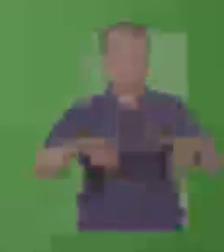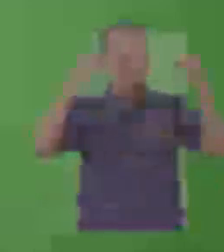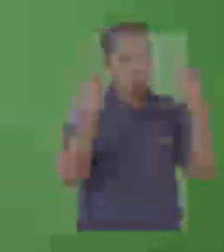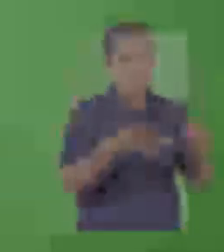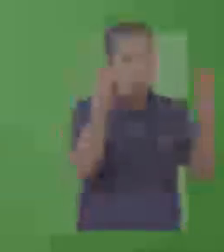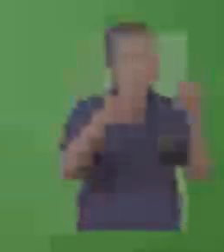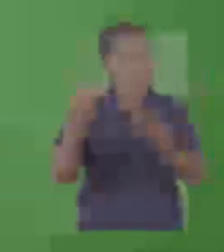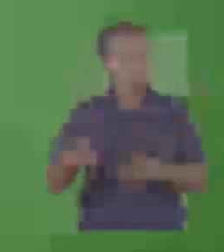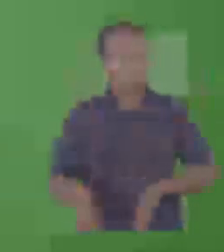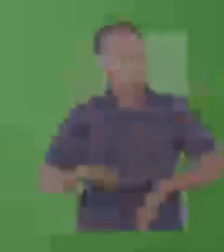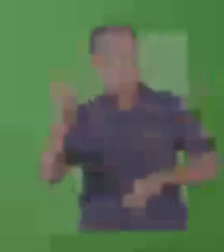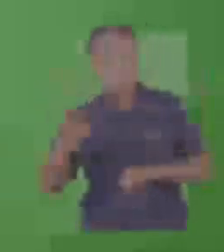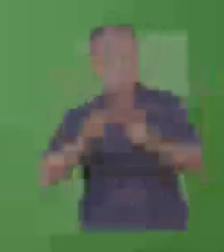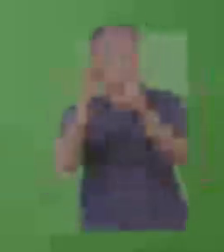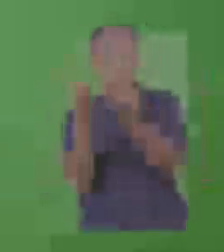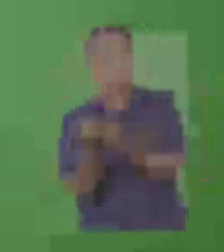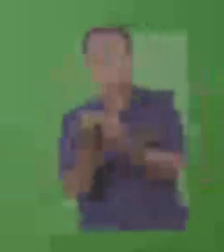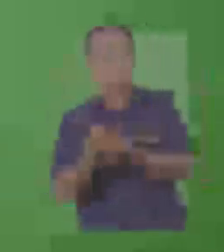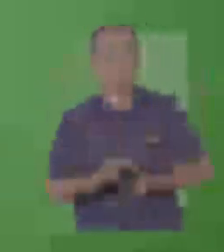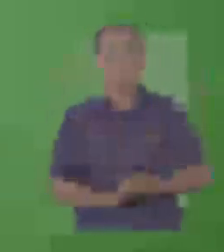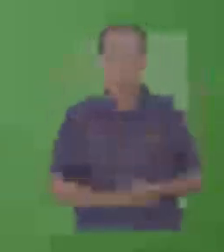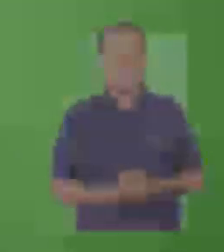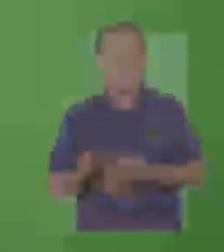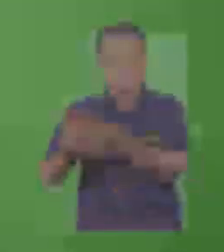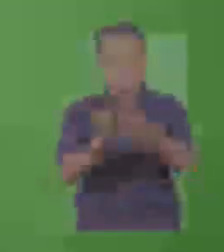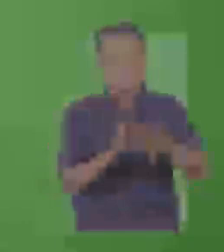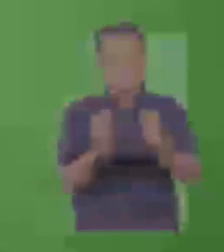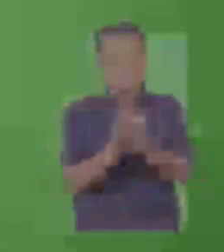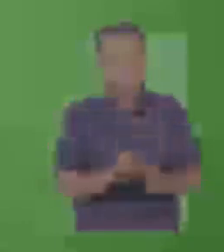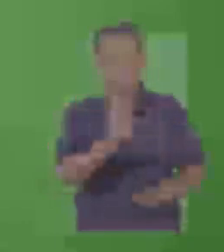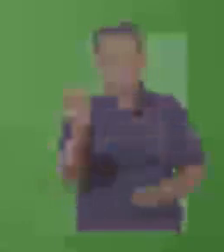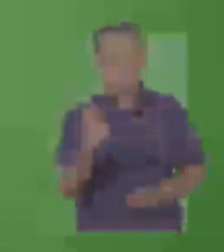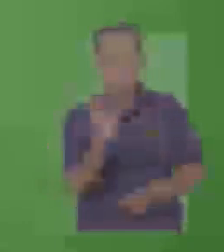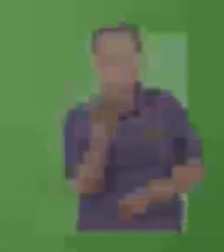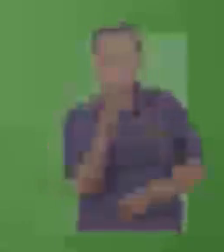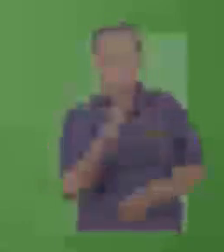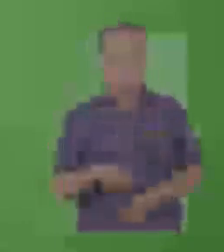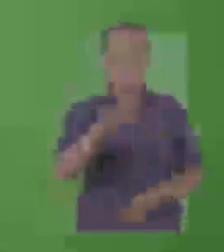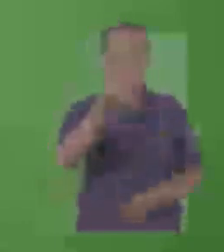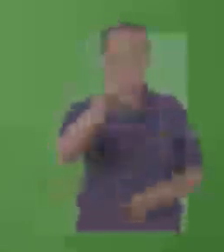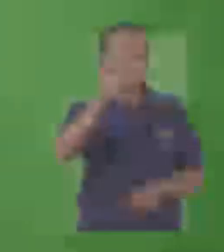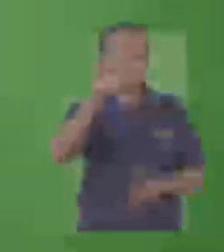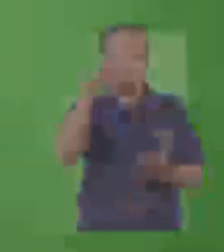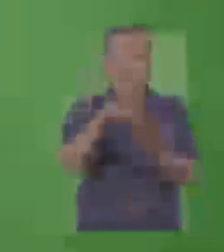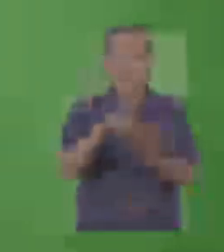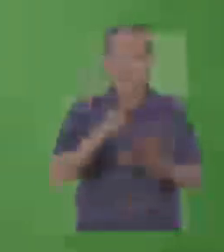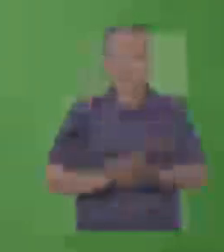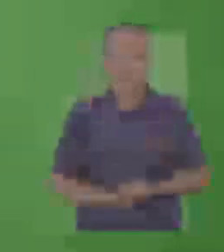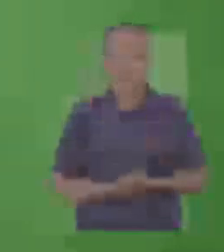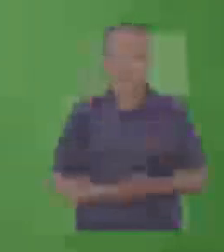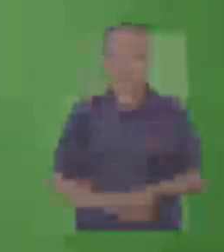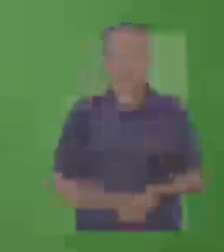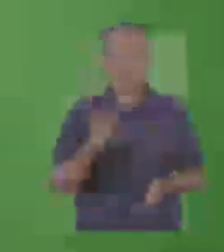d'entreprises de sous-traitance, estimées à 3000 actuellement. Ce sont des entreprises